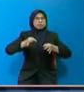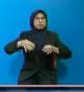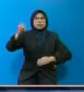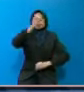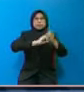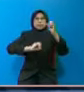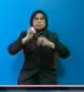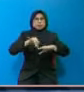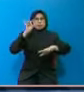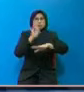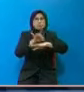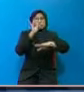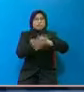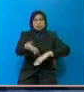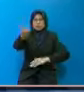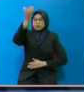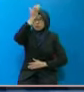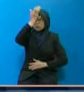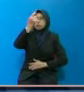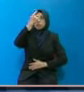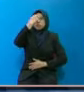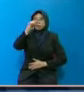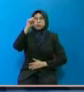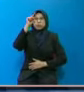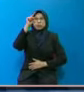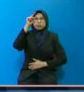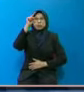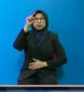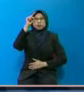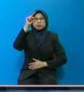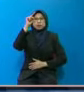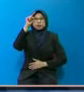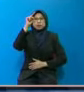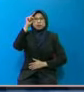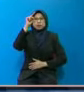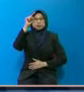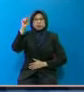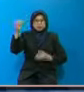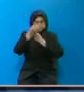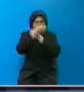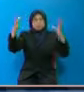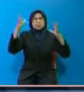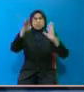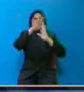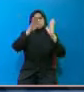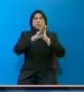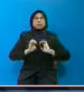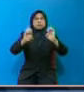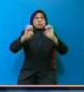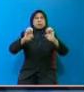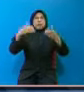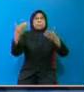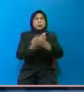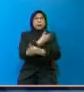akan menasihatkan Yang di-Pertua Agong untuk mengisytiharkan proklamasi darurat baru apabila